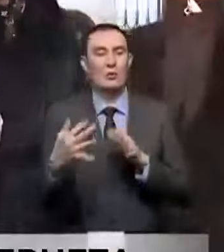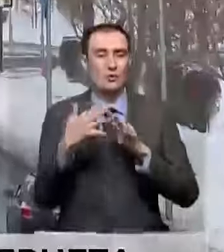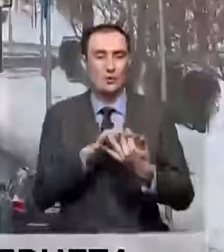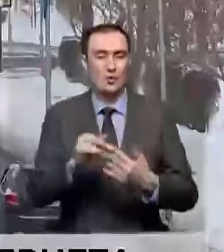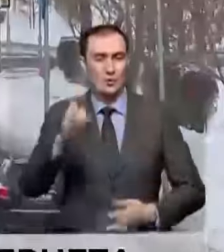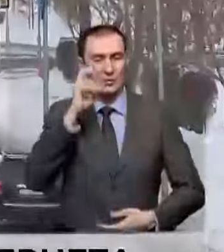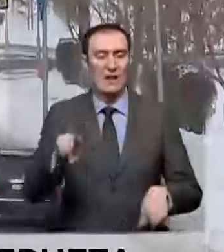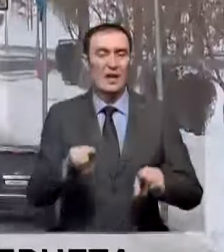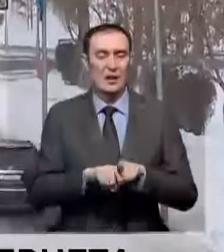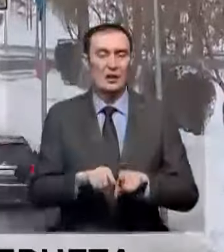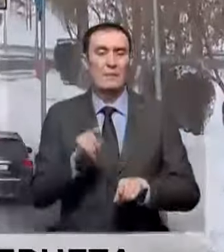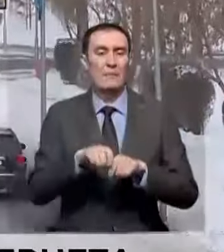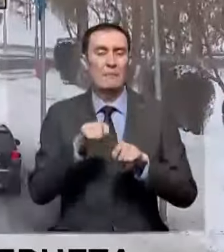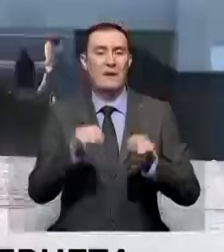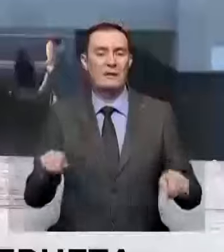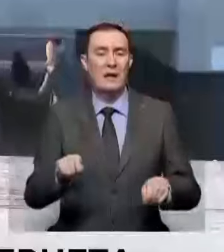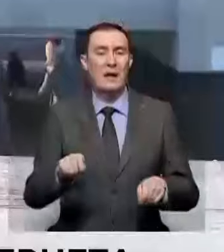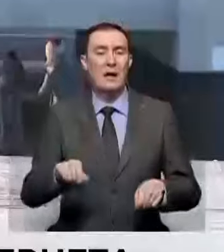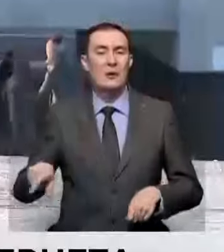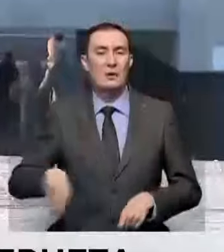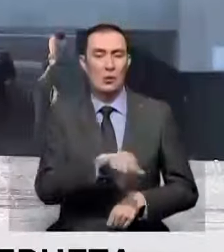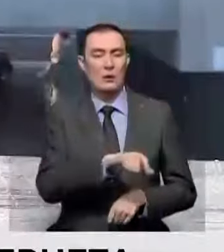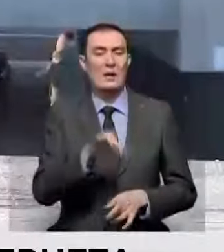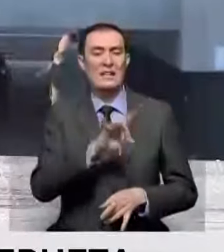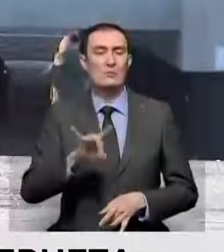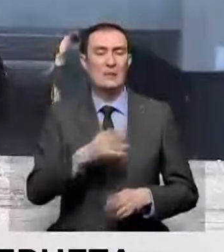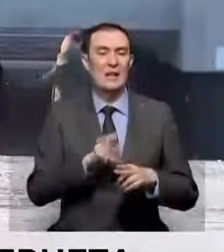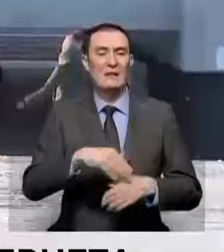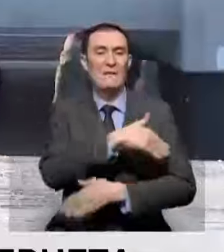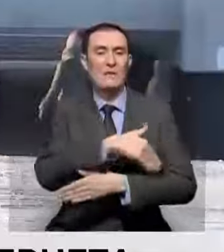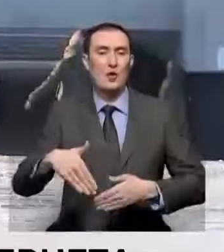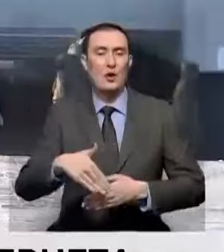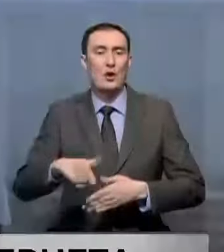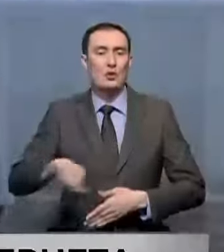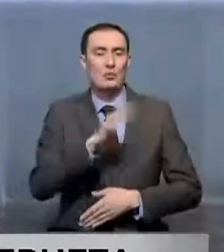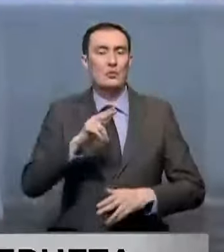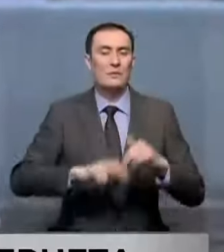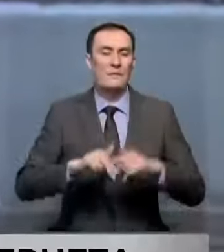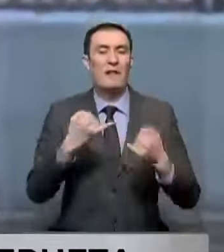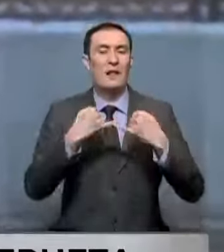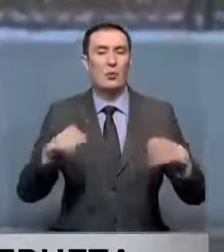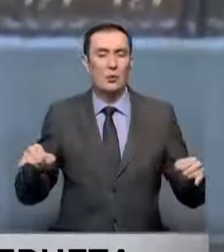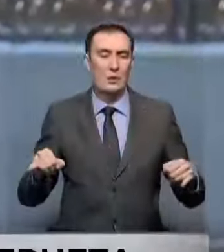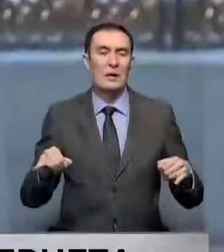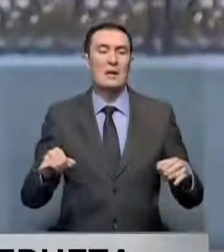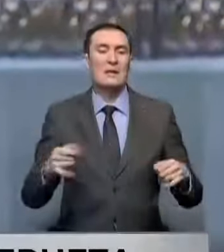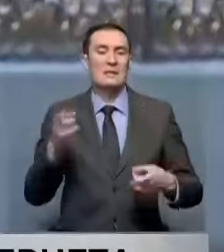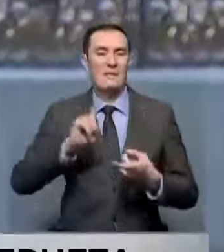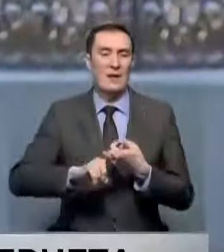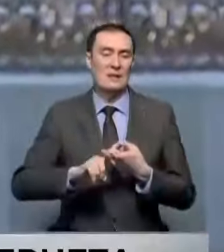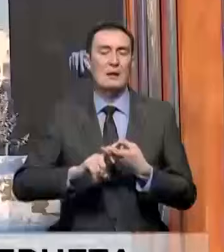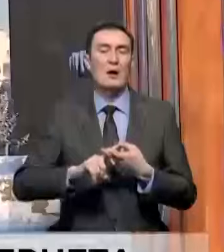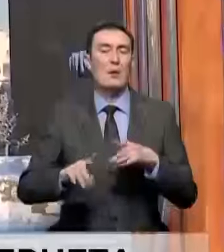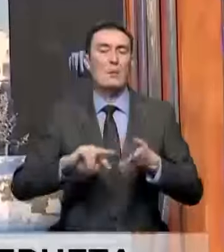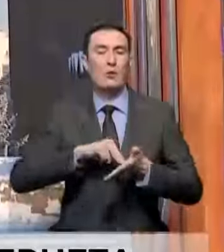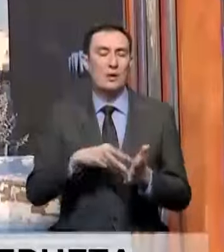селах страны. Кроме того, он появится на магистралях республики. Для этого вдоль дорог будут прокладывать волоконно-оптические линии связи.